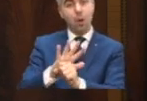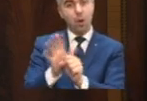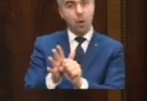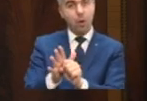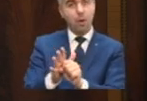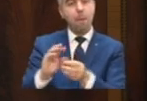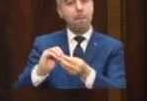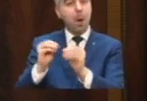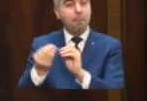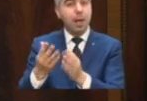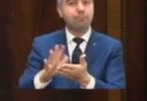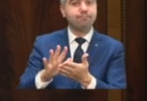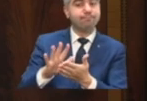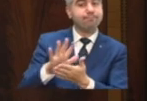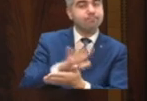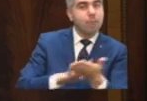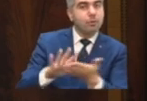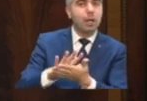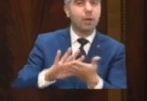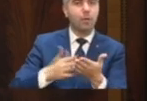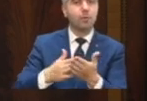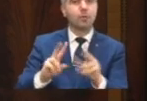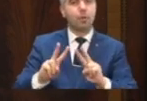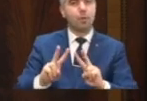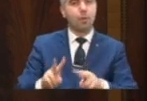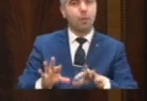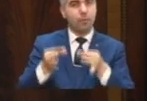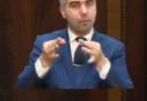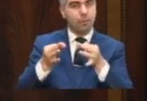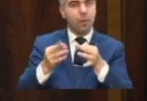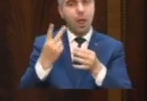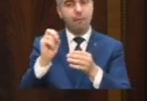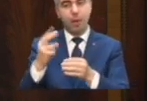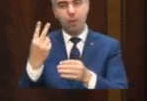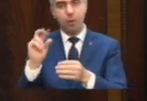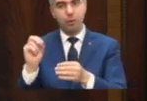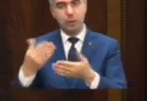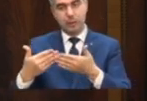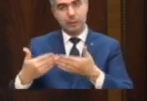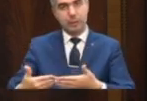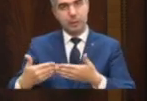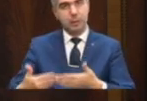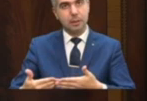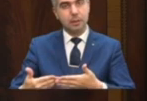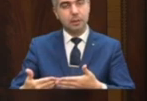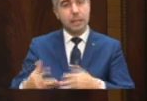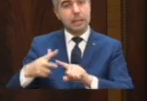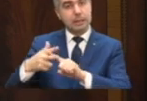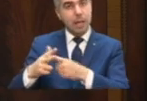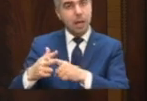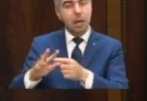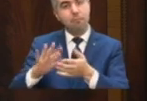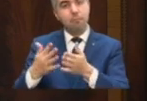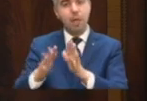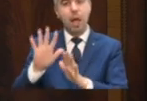جابت مشاكل ديالها، فهاد سنة 2020 تنشأت في قطاع الصناعة أكثر